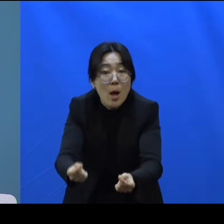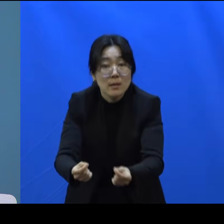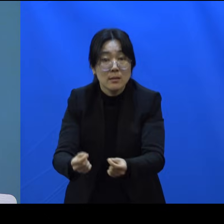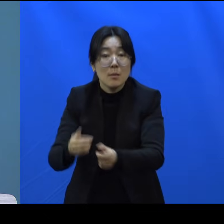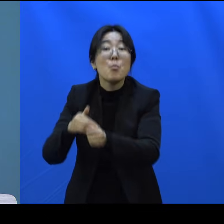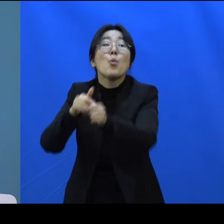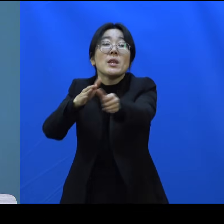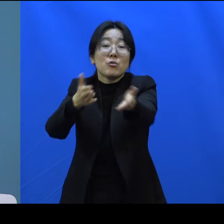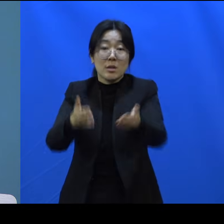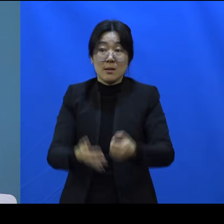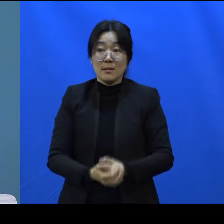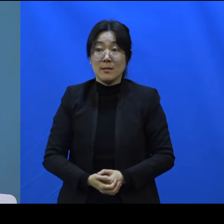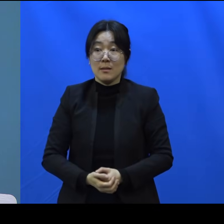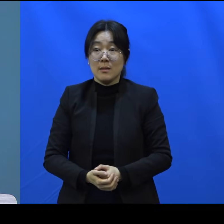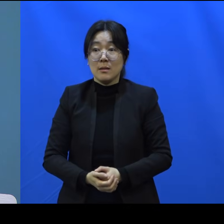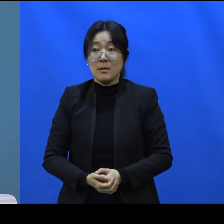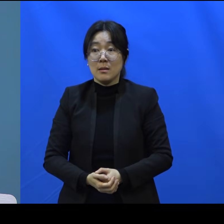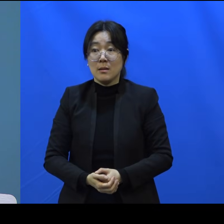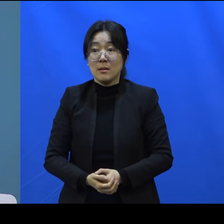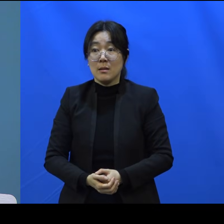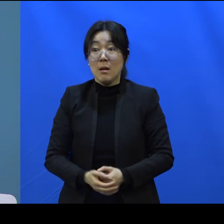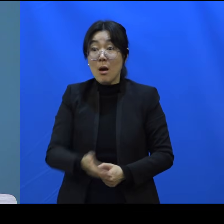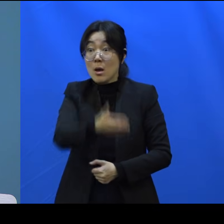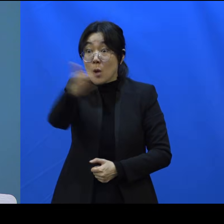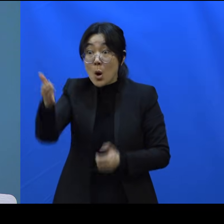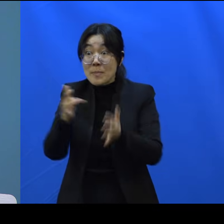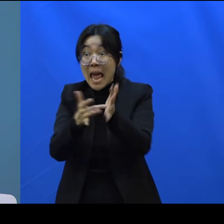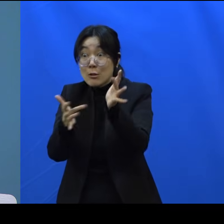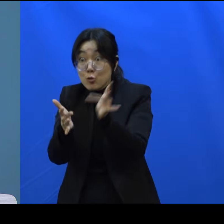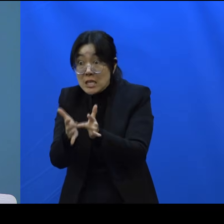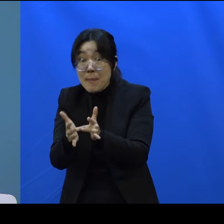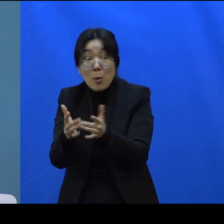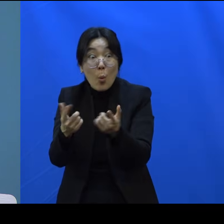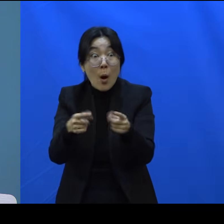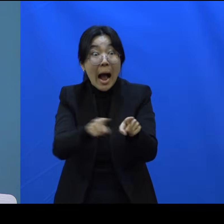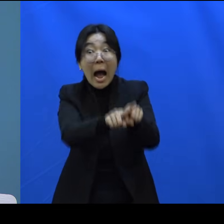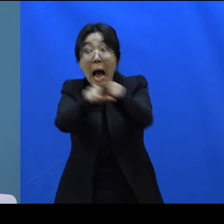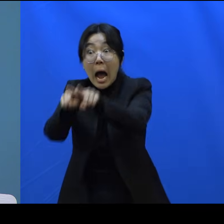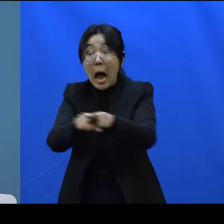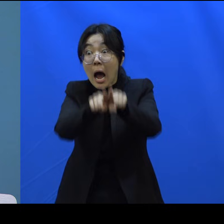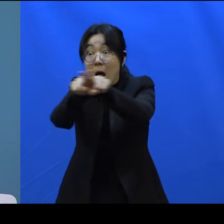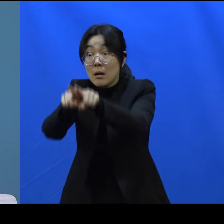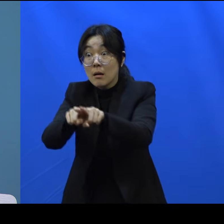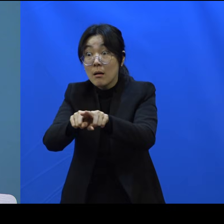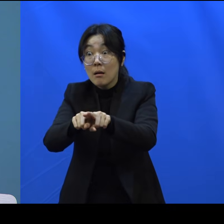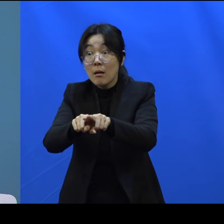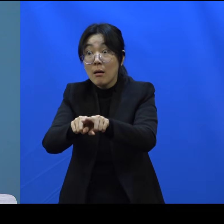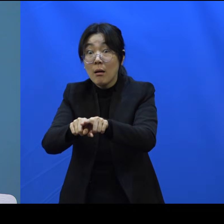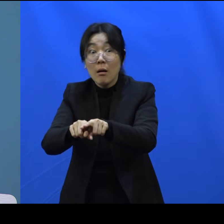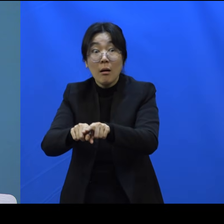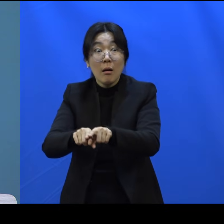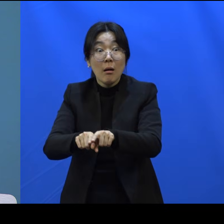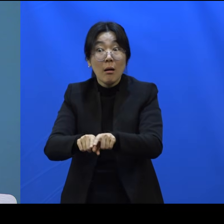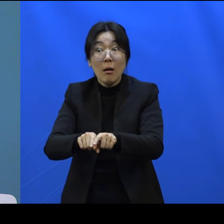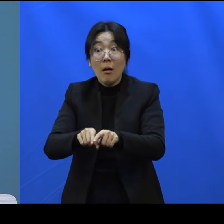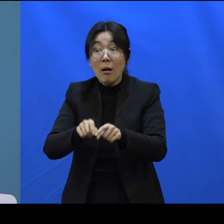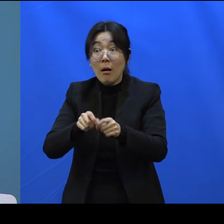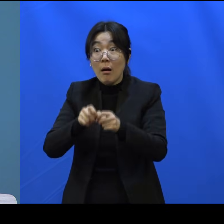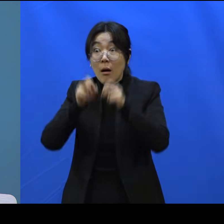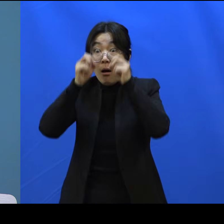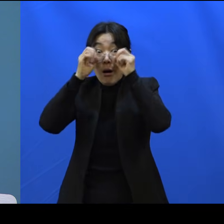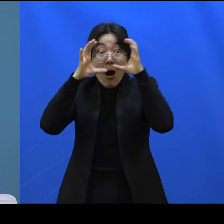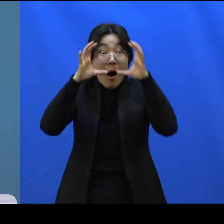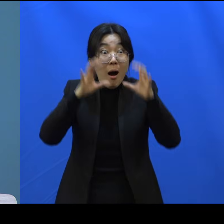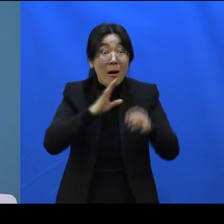다니세요. 엄청난 거예요. 엄청난 거. 여러분 예수님과 함께 다니셨다. 이건 뭐 방방 나는 거죠.